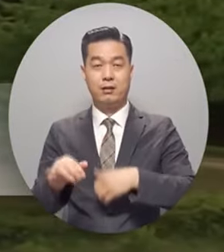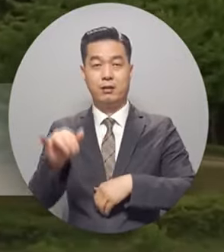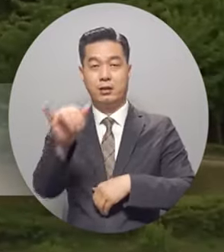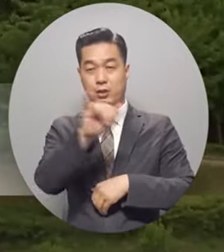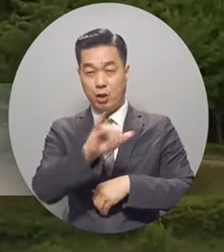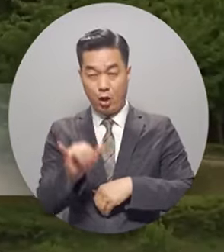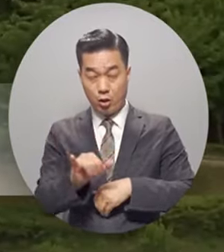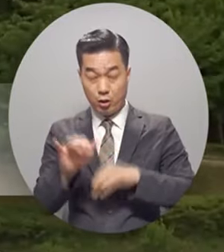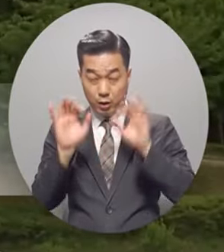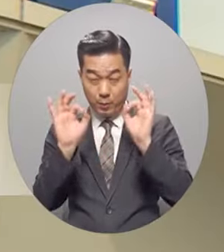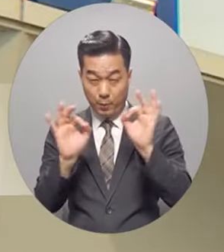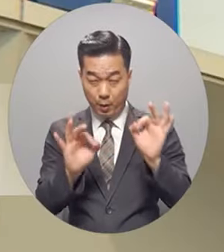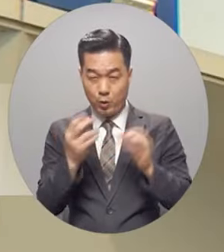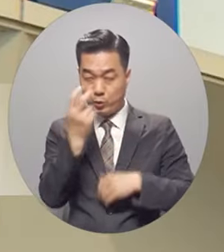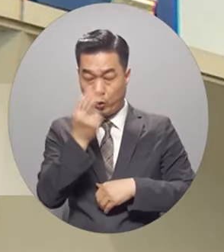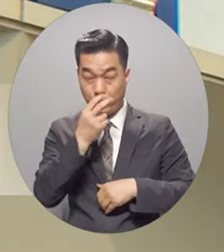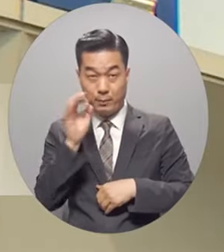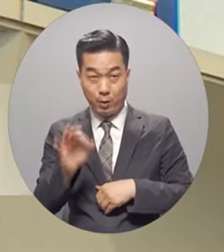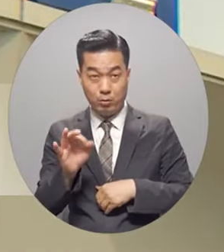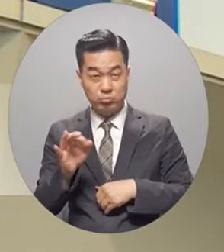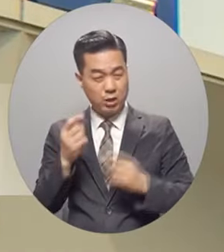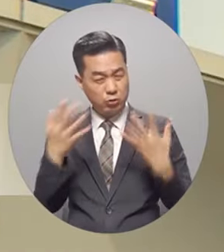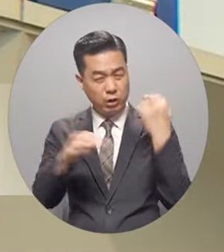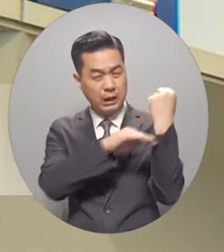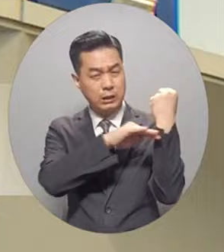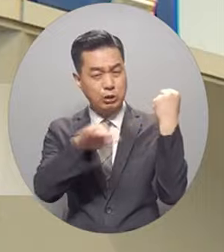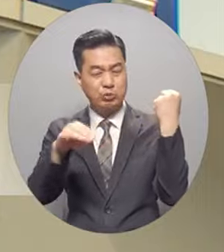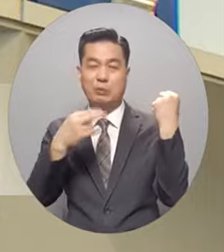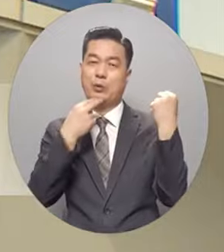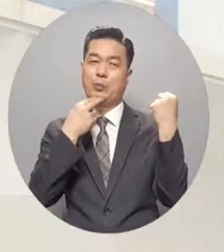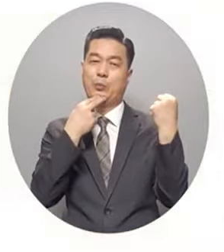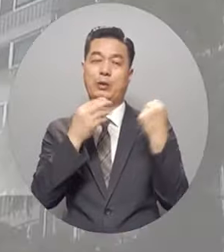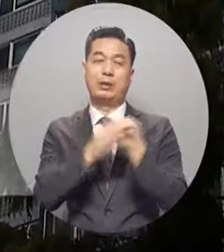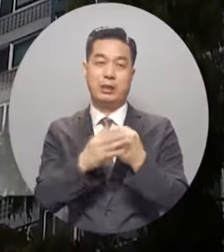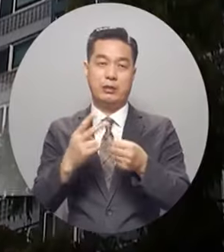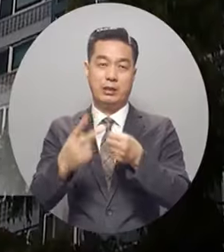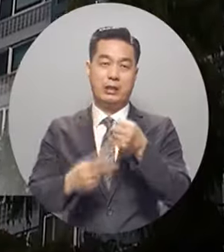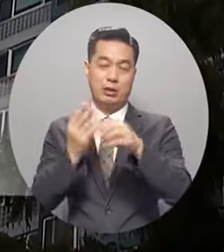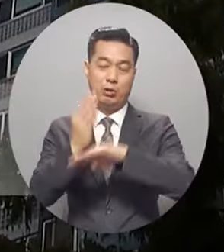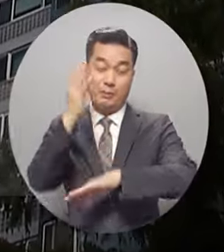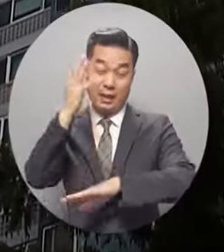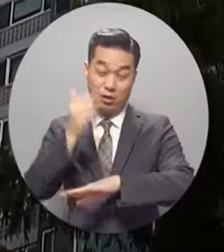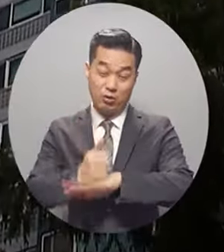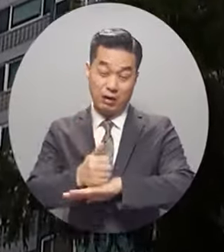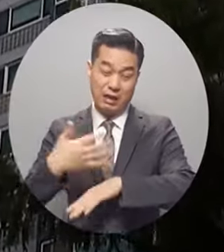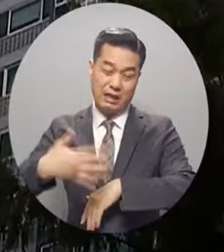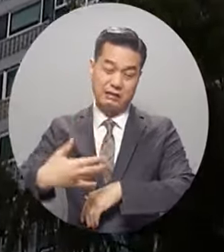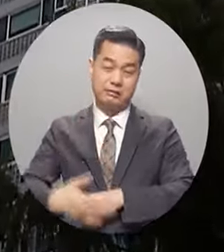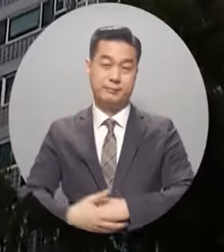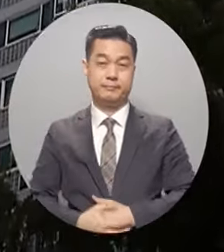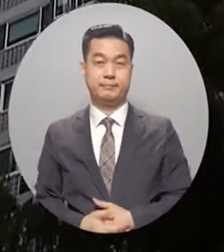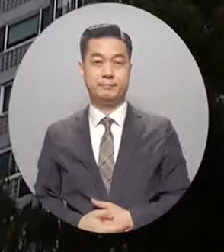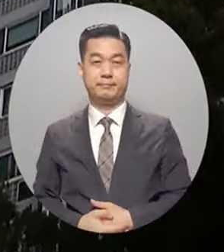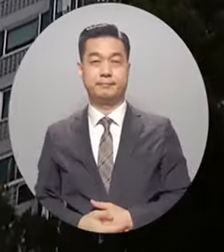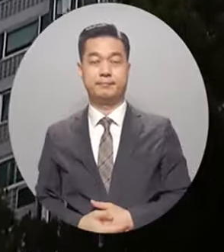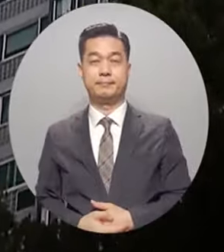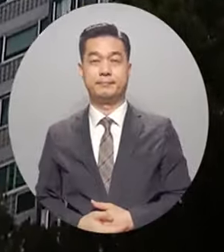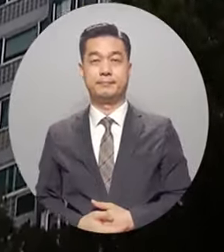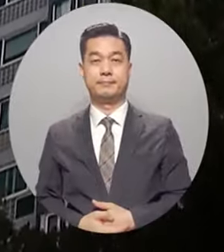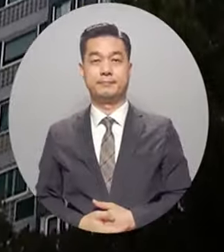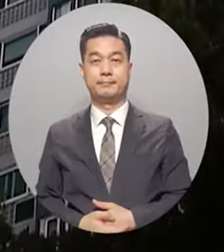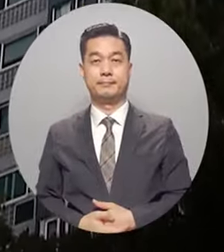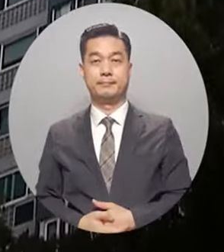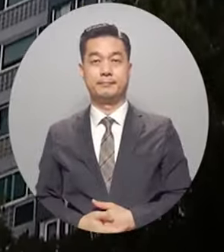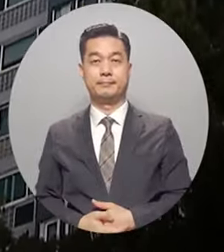대해 실태조사에 나섰지만 뚜렷한 기준조차 없다보니 2년 넘게 결론을 내리지 못했습니다 MBC 뉴스